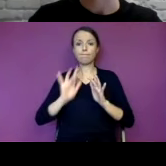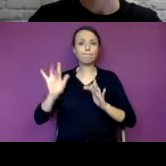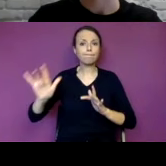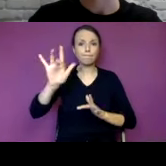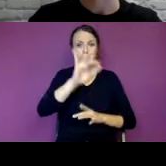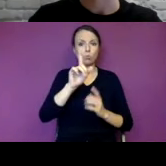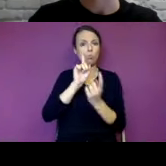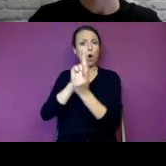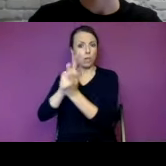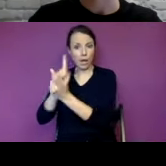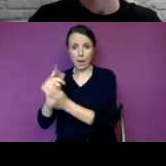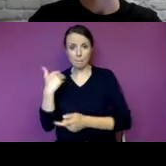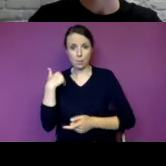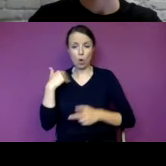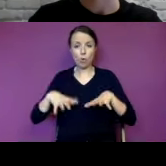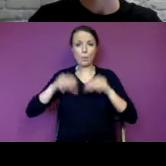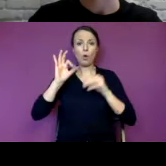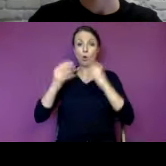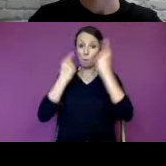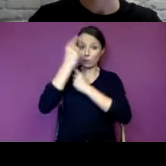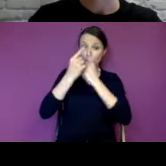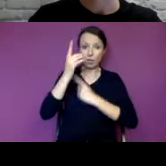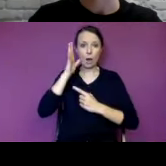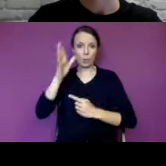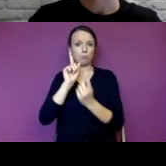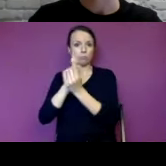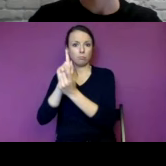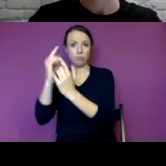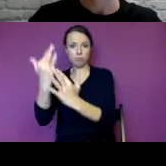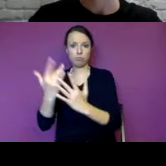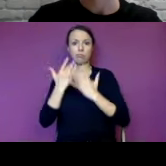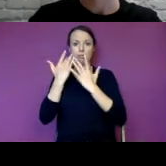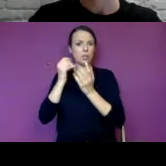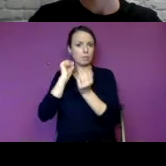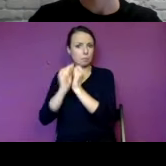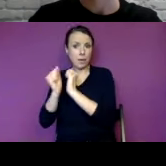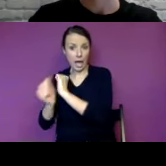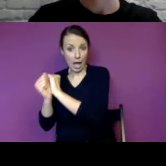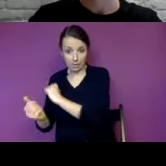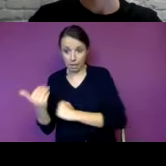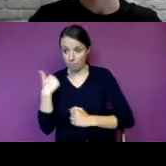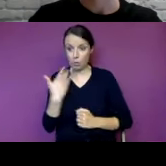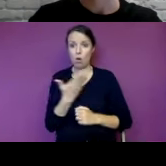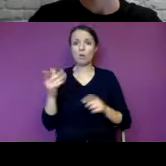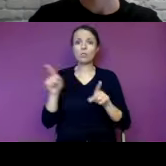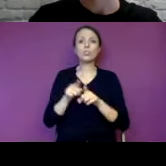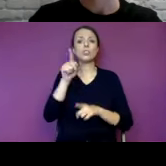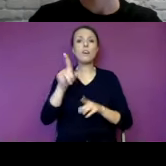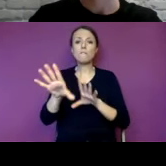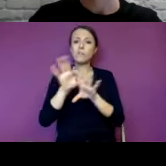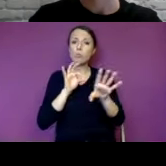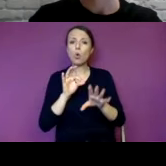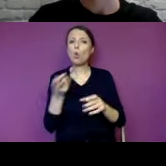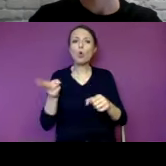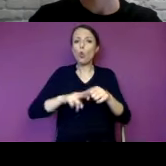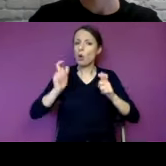mieszkańcami wsi. Jak ewoluował, a też z drugiej strony, jakie były kryteria doboru tych wsi, które